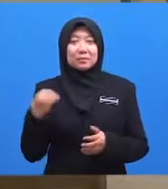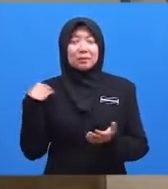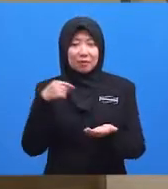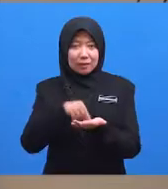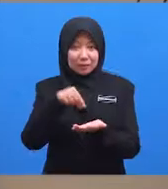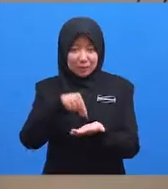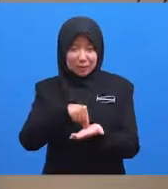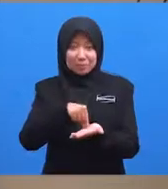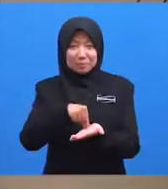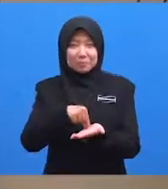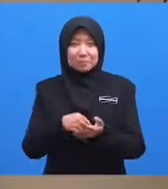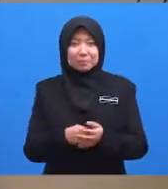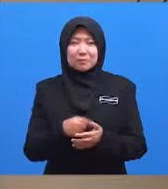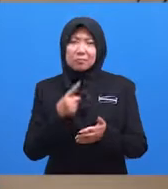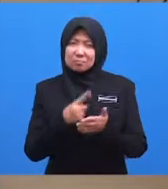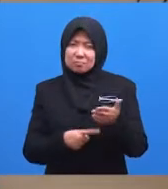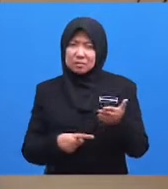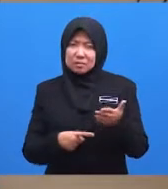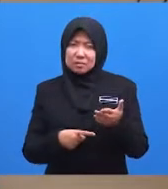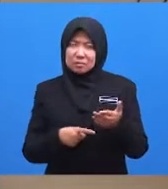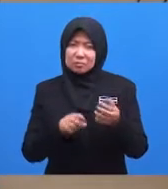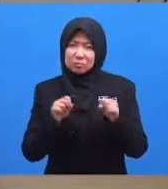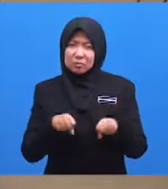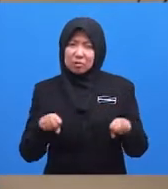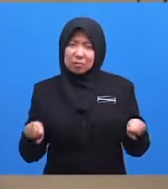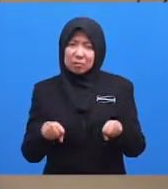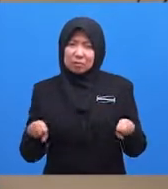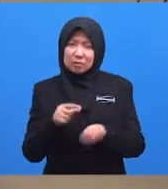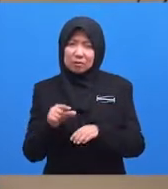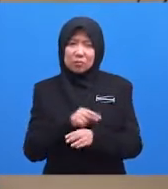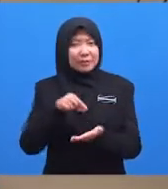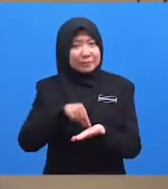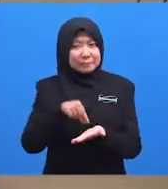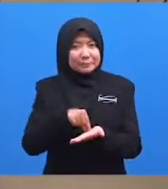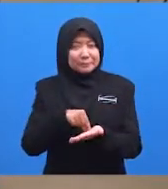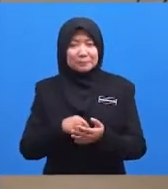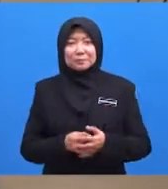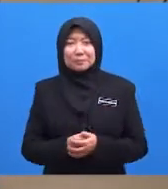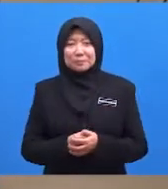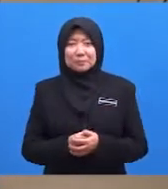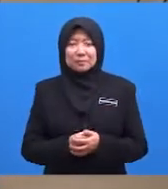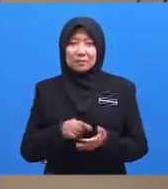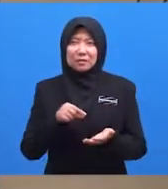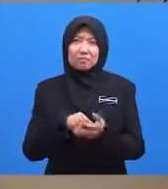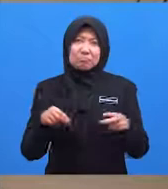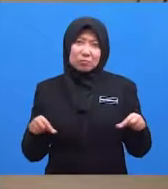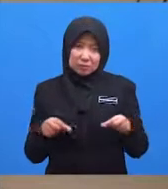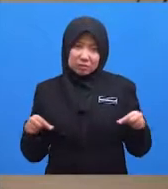ayam. Apa ya kita boleh masak menggunakan ayam? Ayam goreng?